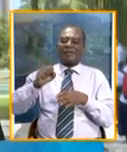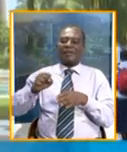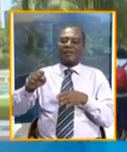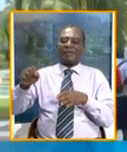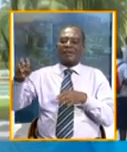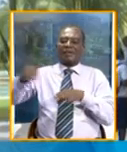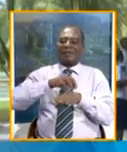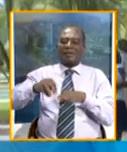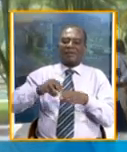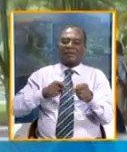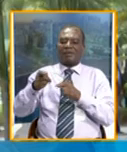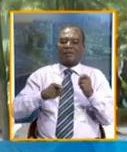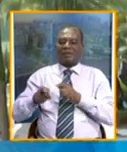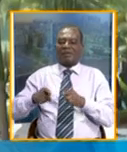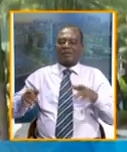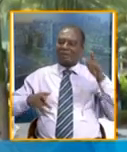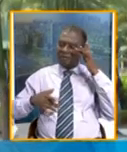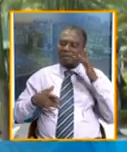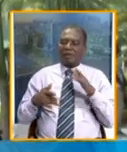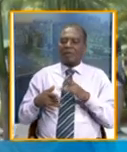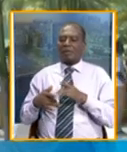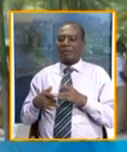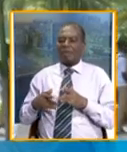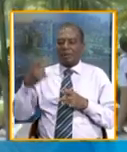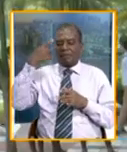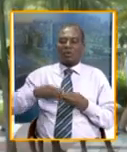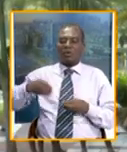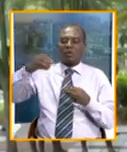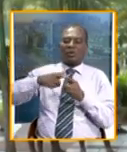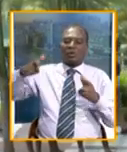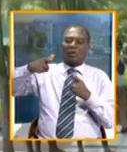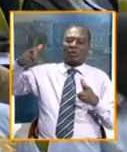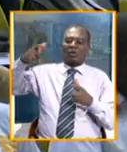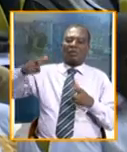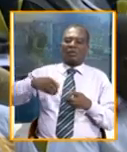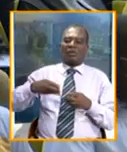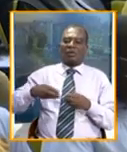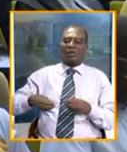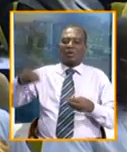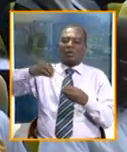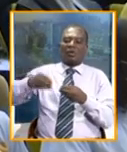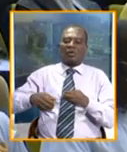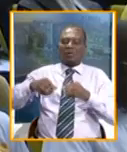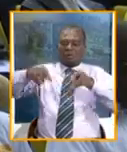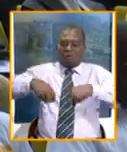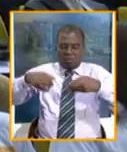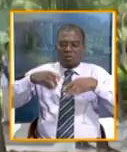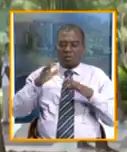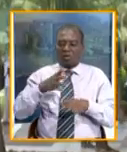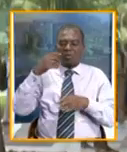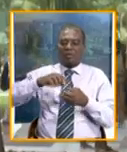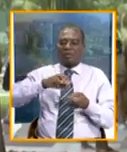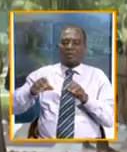pour gérer les pandémies, pour accroître la production agricole, pour faire face